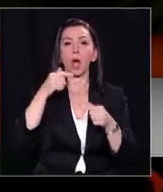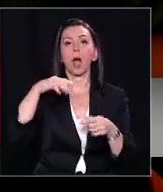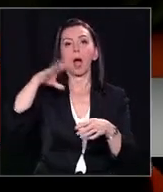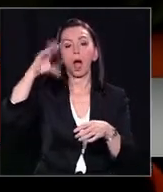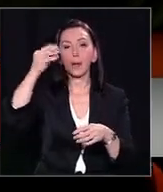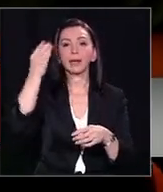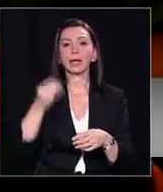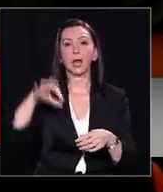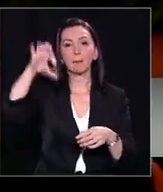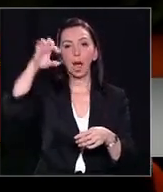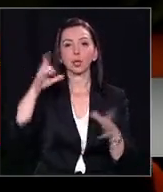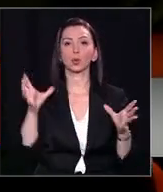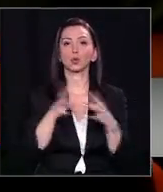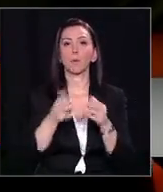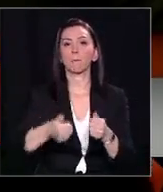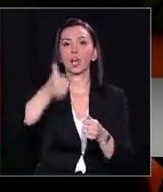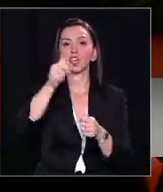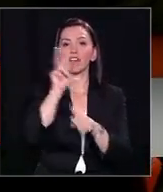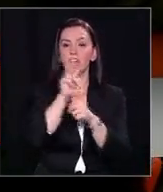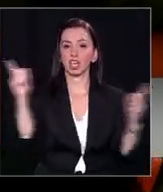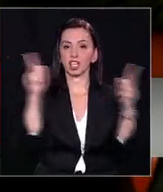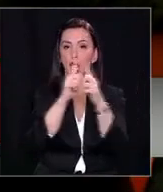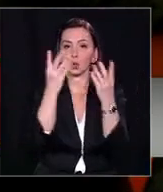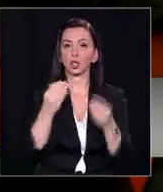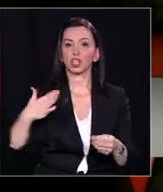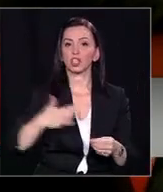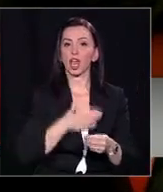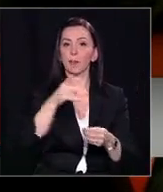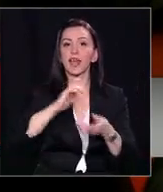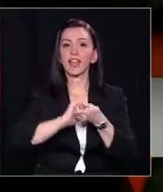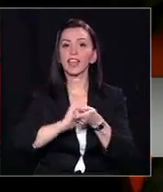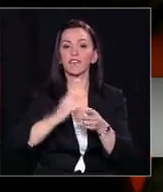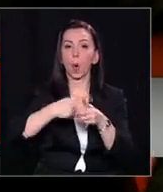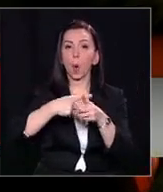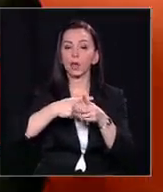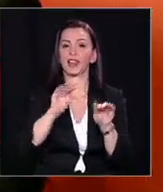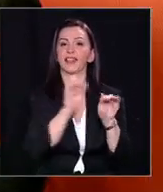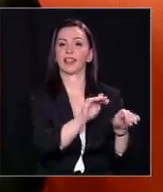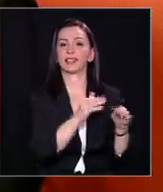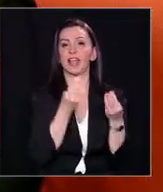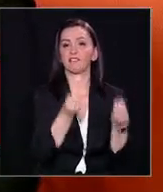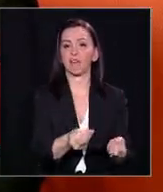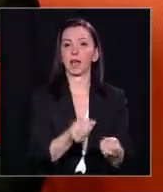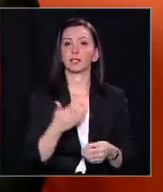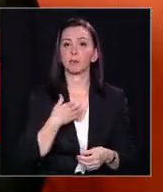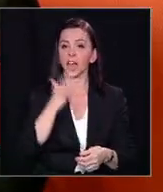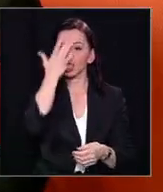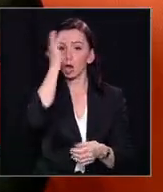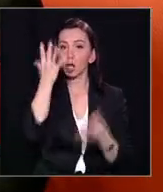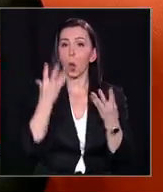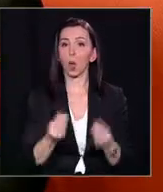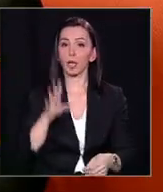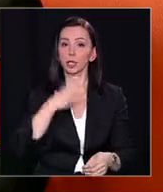Grup Başkan Vekilleri karşı karşıya gelirken CHP ittifak ortağına destek verdi. Ben şehit olmak